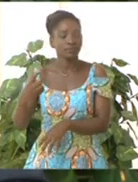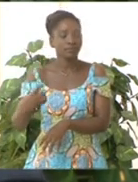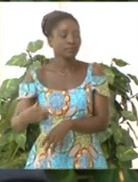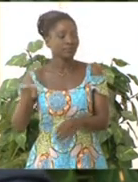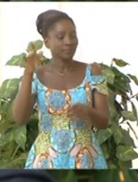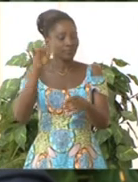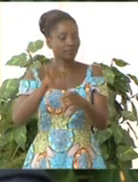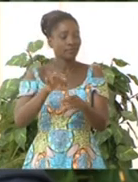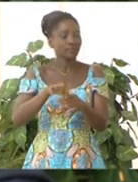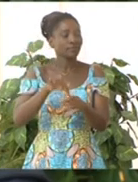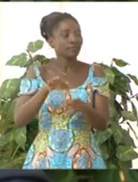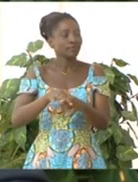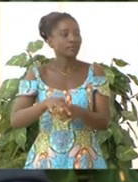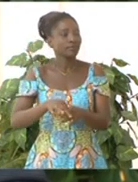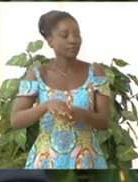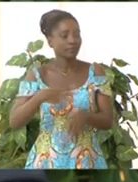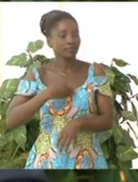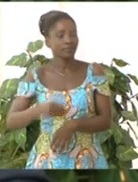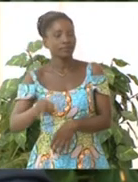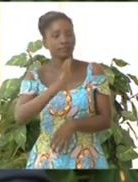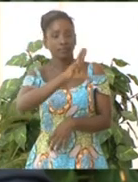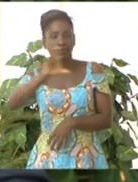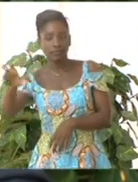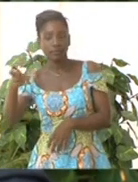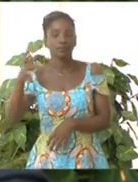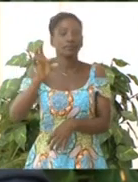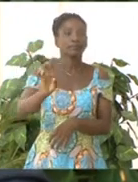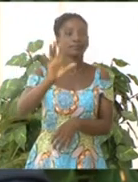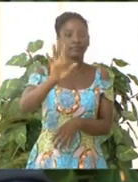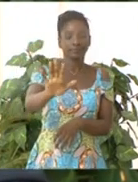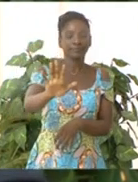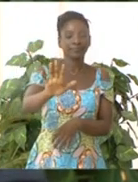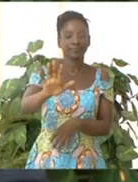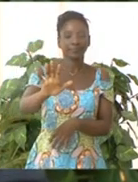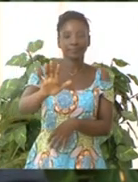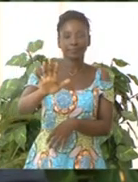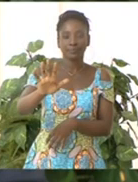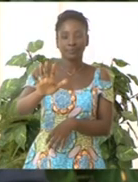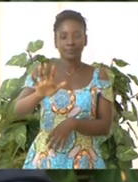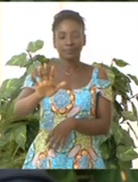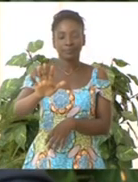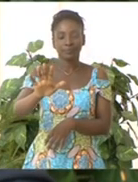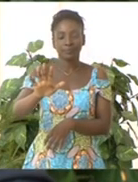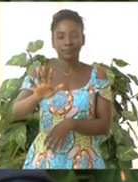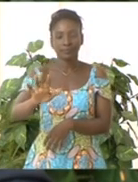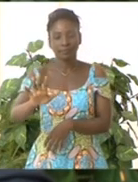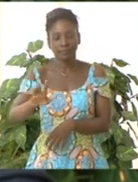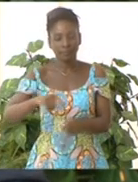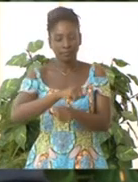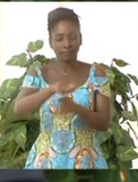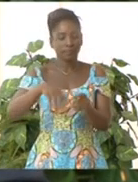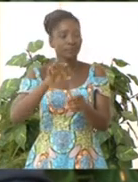blanc 360 qu'elle soit 2,17 % suffrages